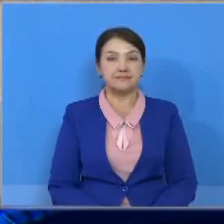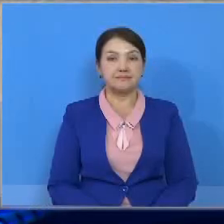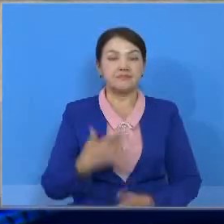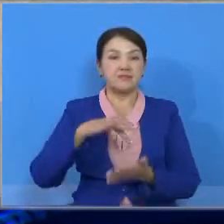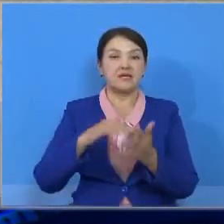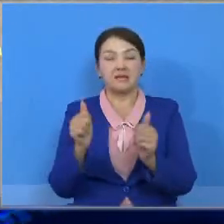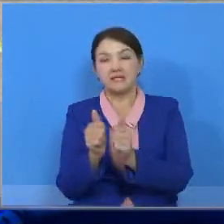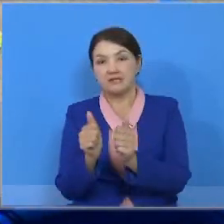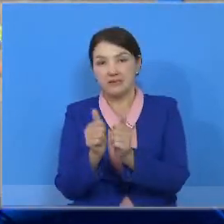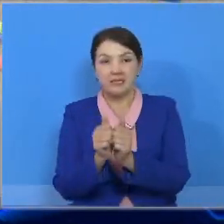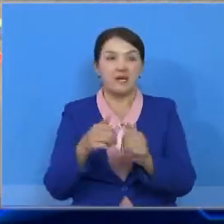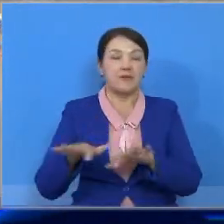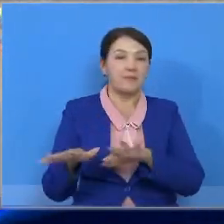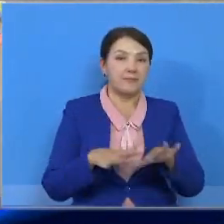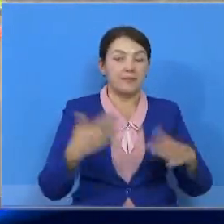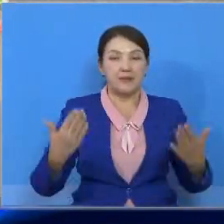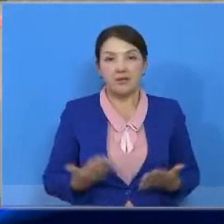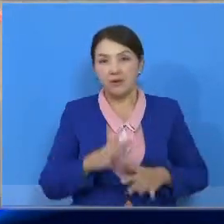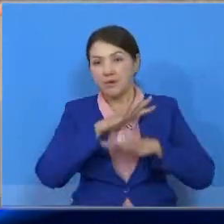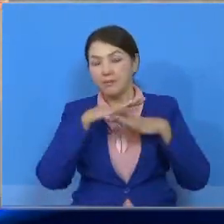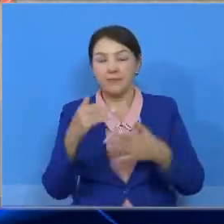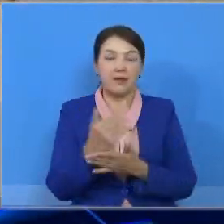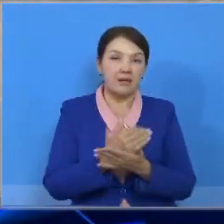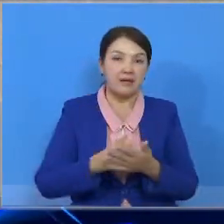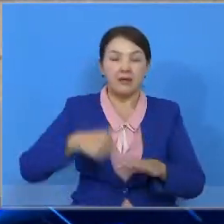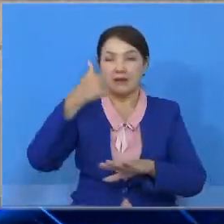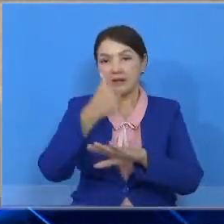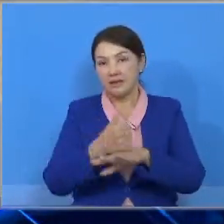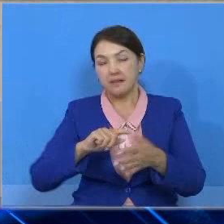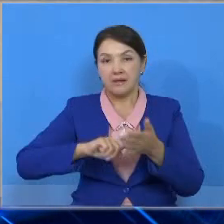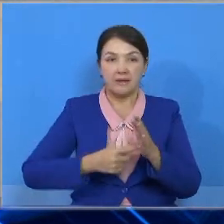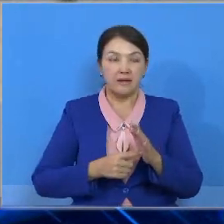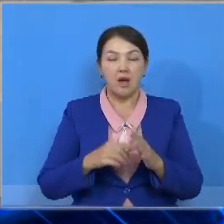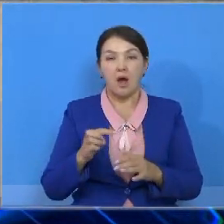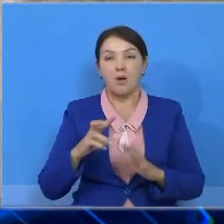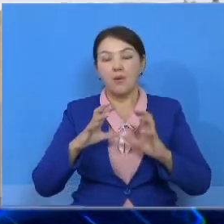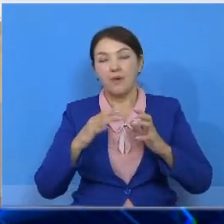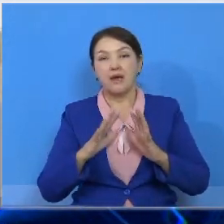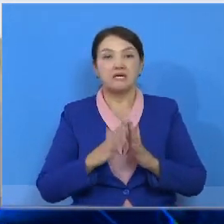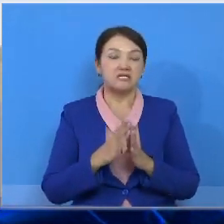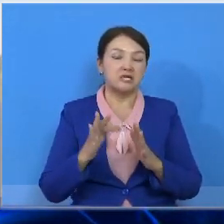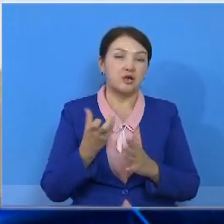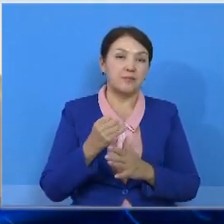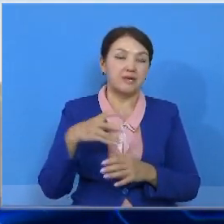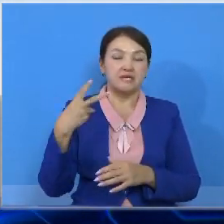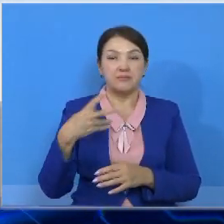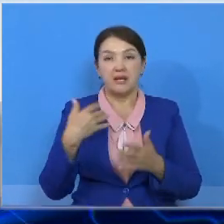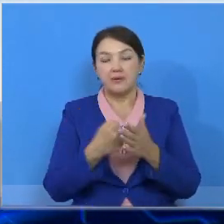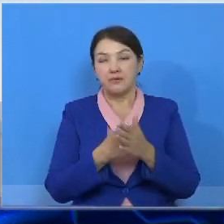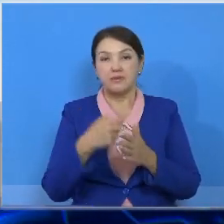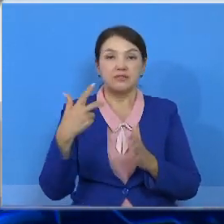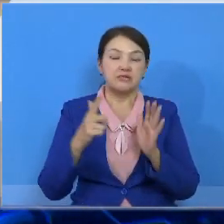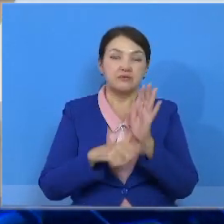Қала шетінде ұйымдастырылған шараға тұрғындардың көптеп жиналуының басты себебі әуе шарлары барлығы 10 шар 25-тен 75